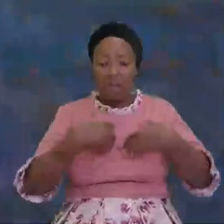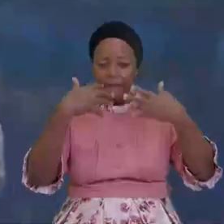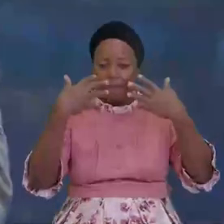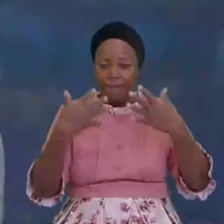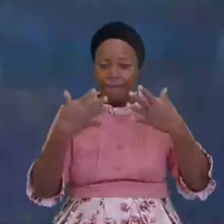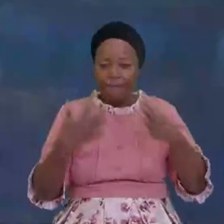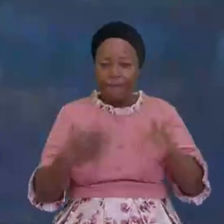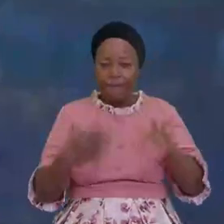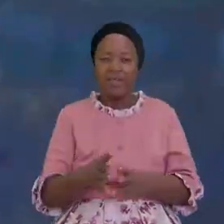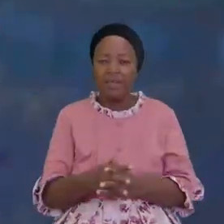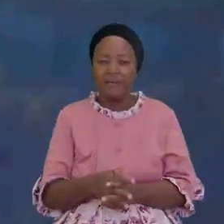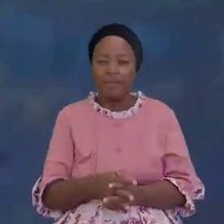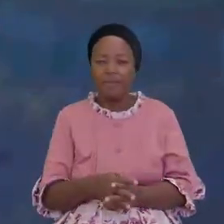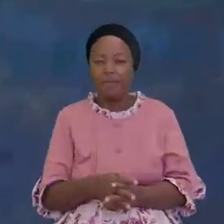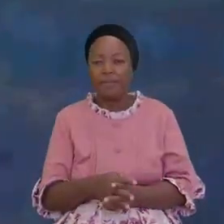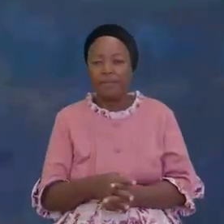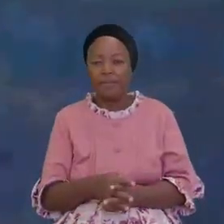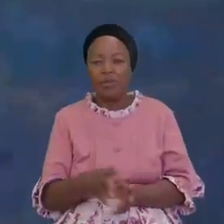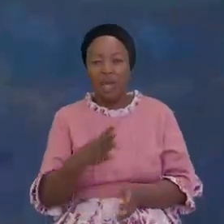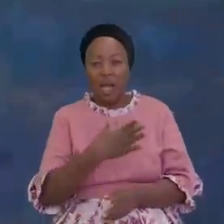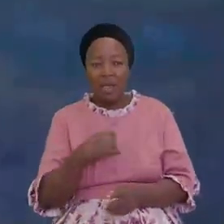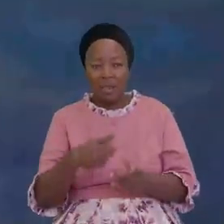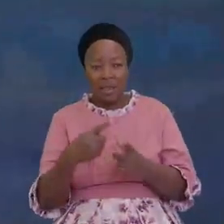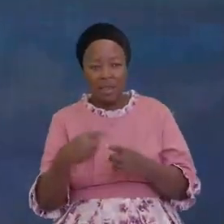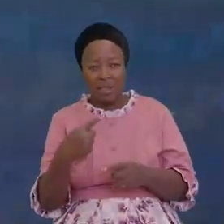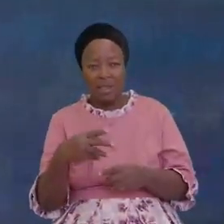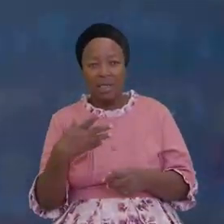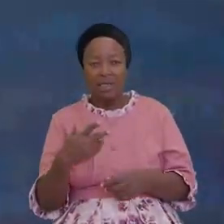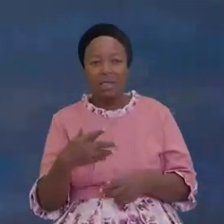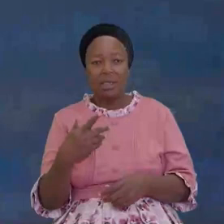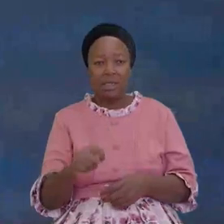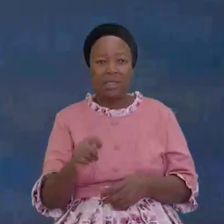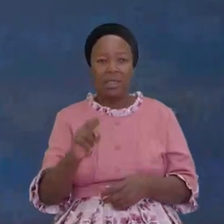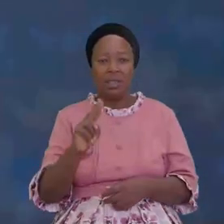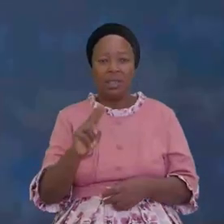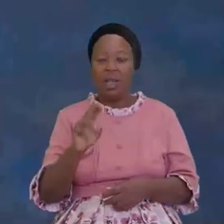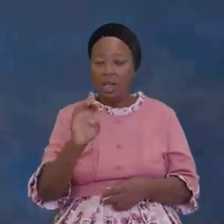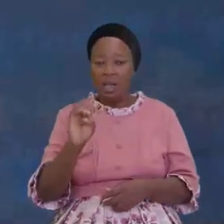L'Esprit de Dieu a confirmé que l'œuvre était accomplie.